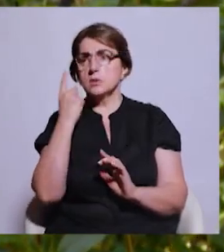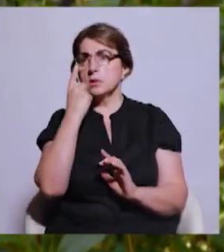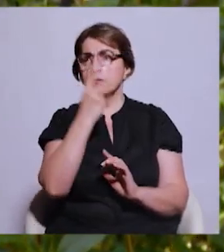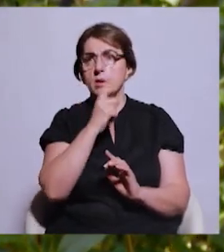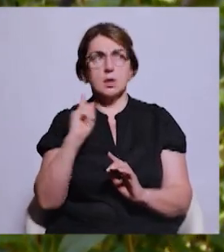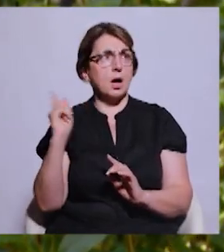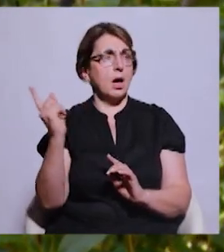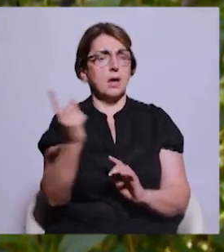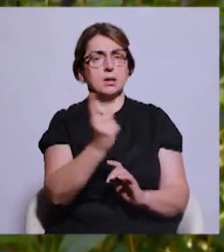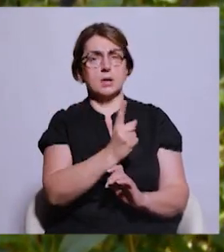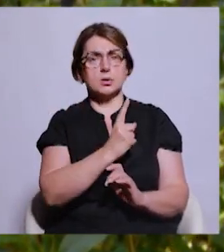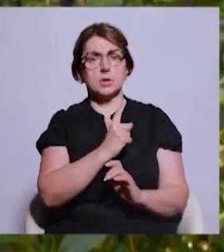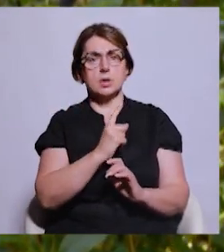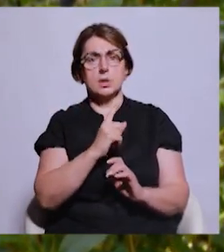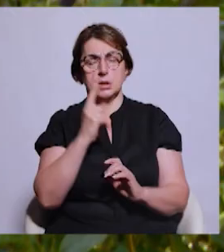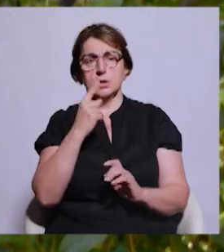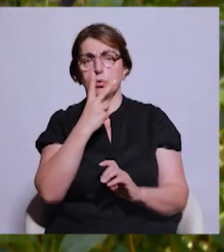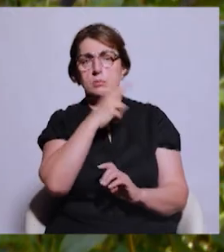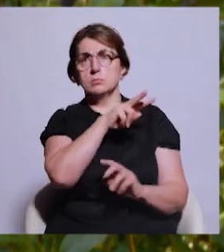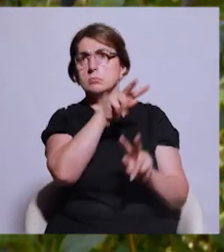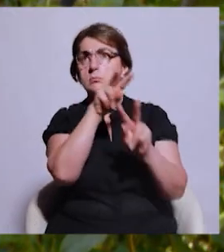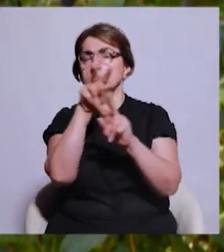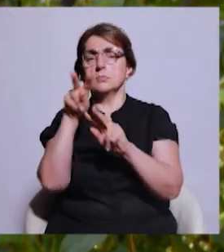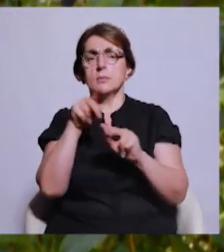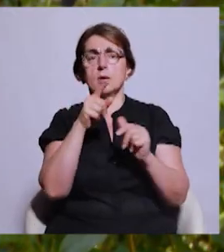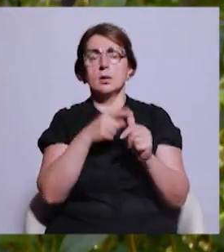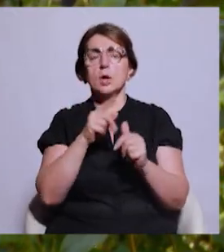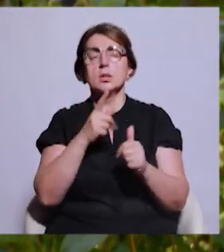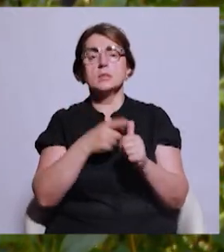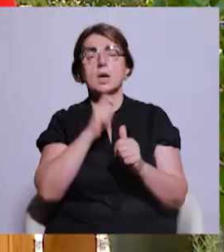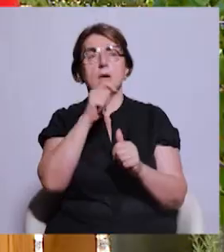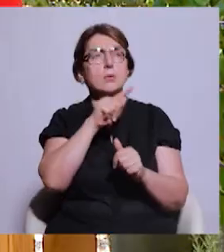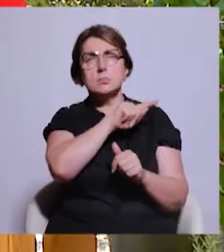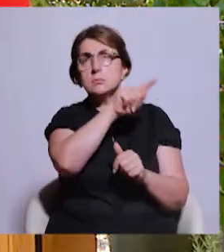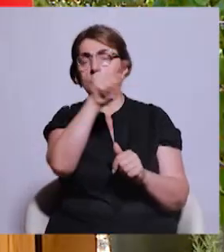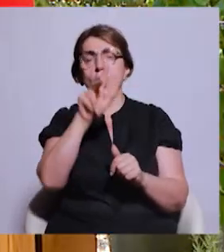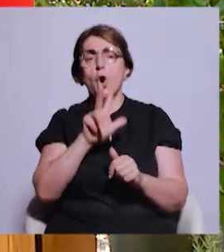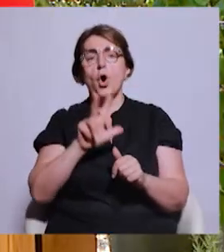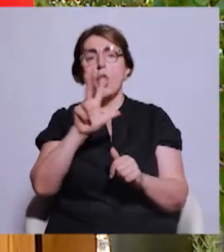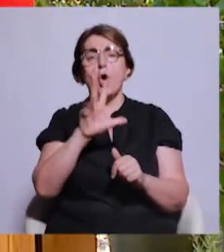ჩვენს თვალთახედვის არეში სფერო, რომელიც ჩანს, ის სივრცე, მას ქვია ჰორიზონტი.